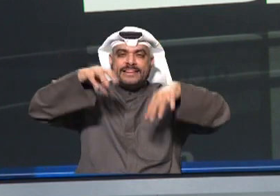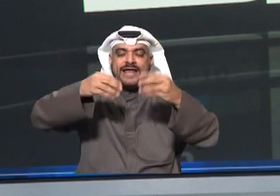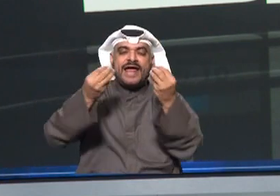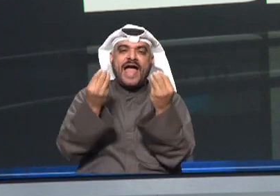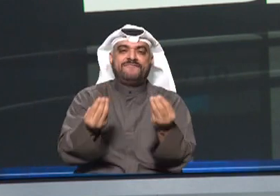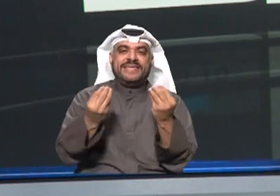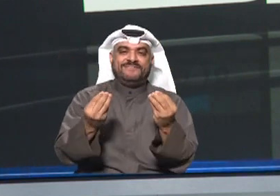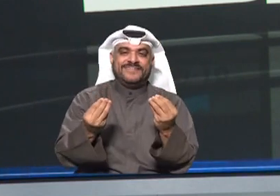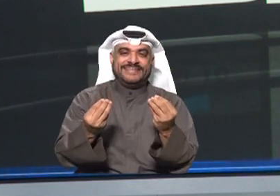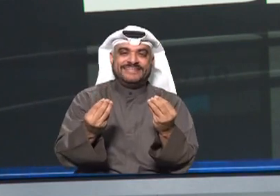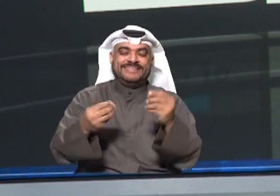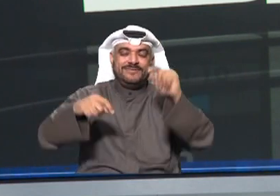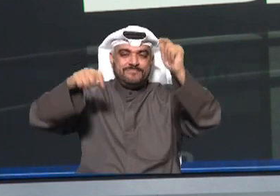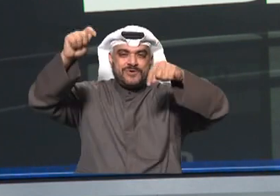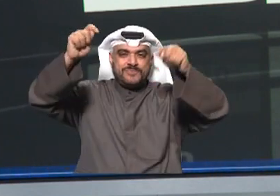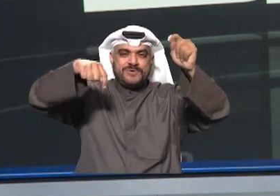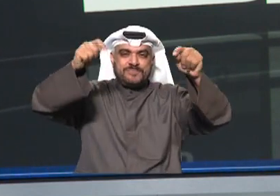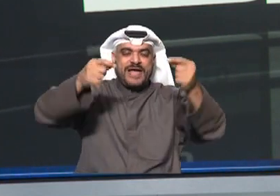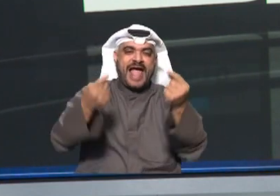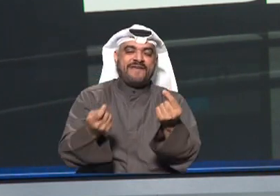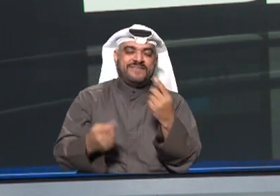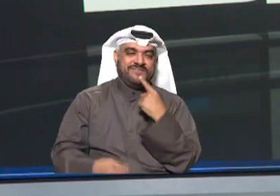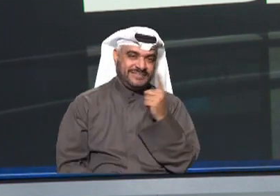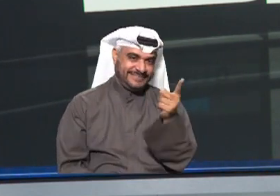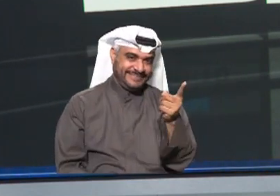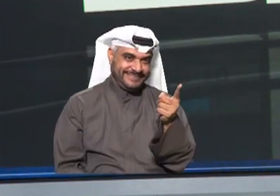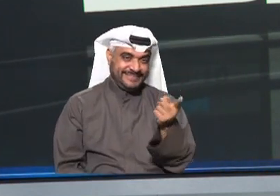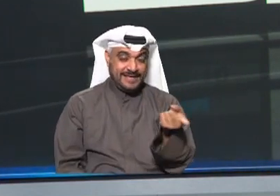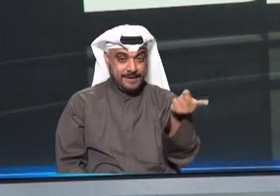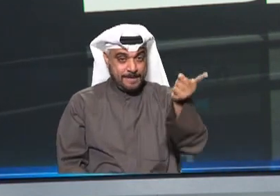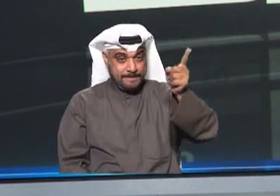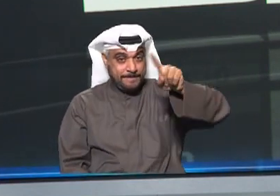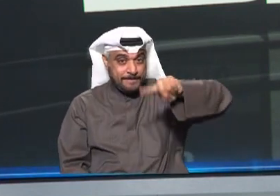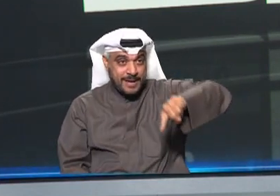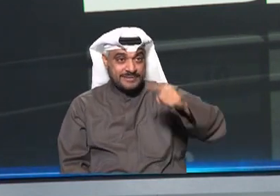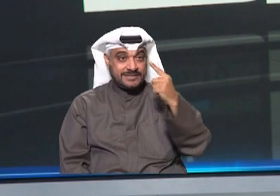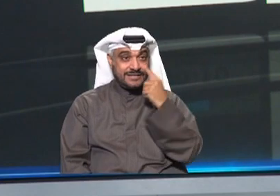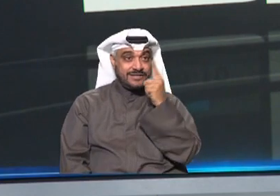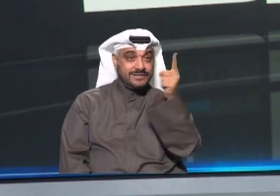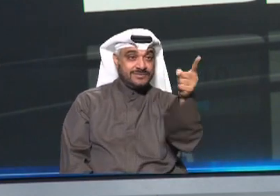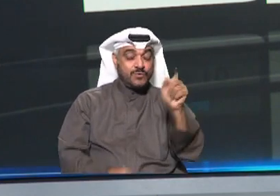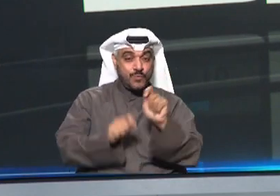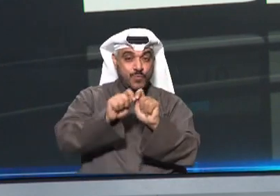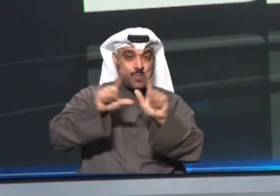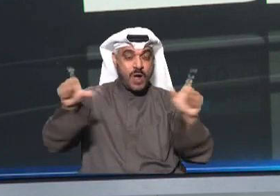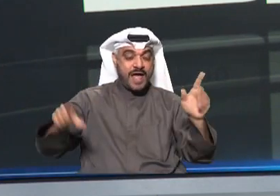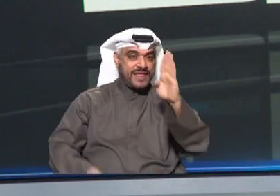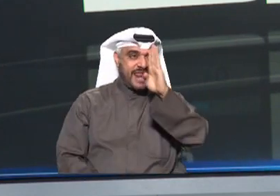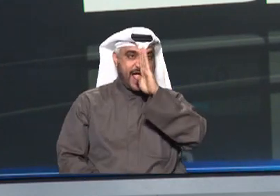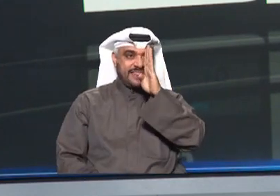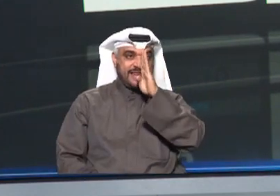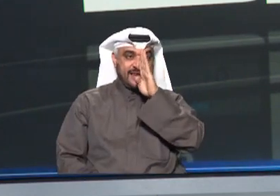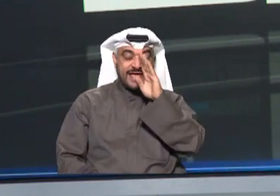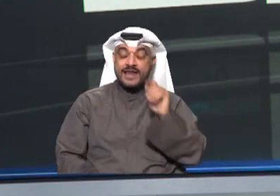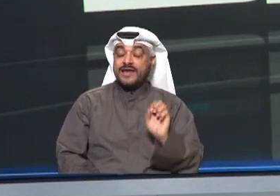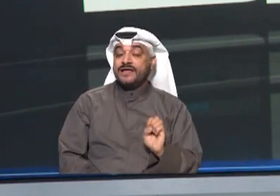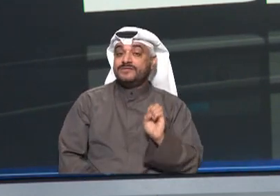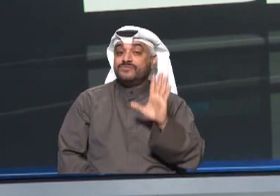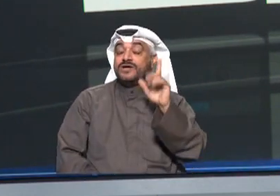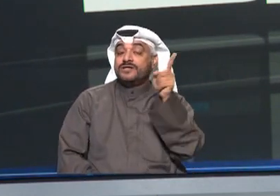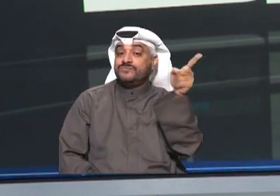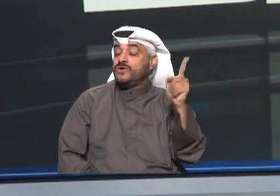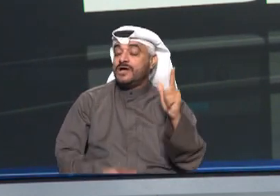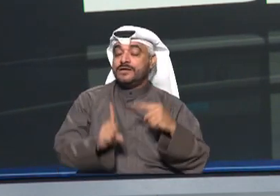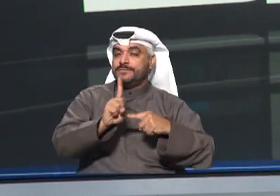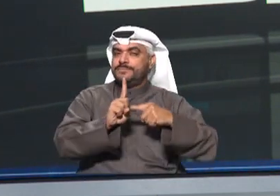الله 18 العظمى والصغرى 10 درجات مئوية، شمالي غربي الهواء، ومن 10 إلى 32 كيلومتر في الساعة سرعة الرياح، وحول هذه المعدلات في يوم الأربعاء